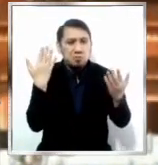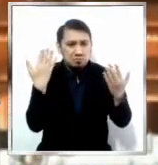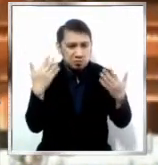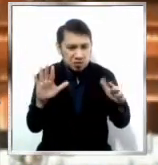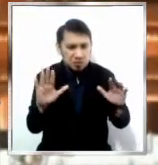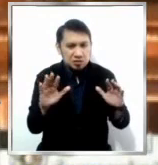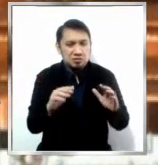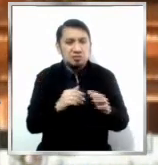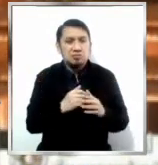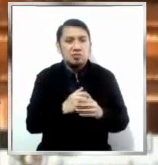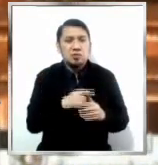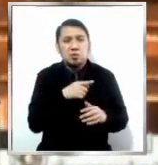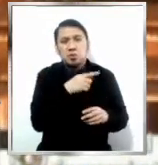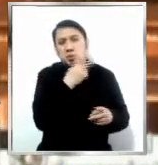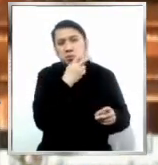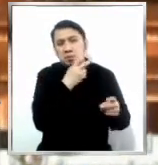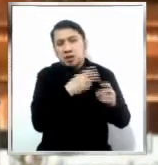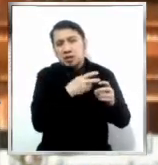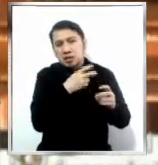mahirap kayong